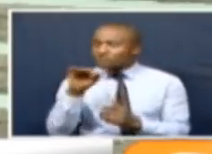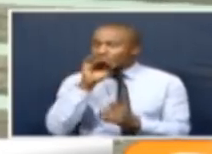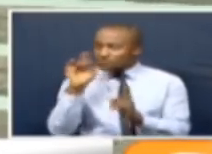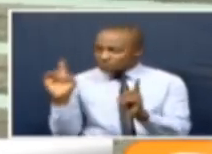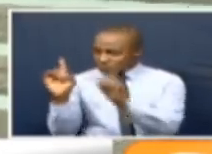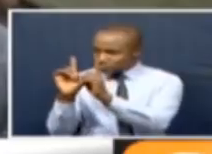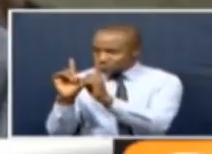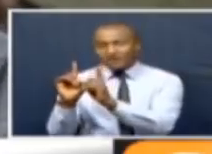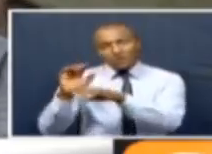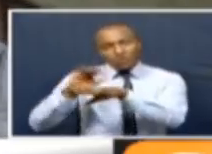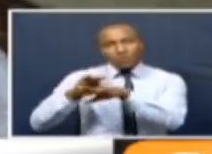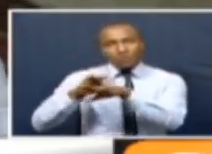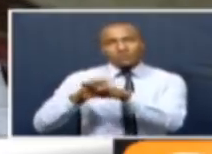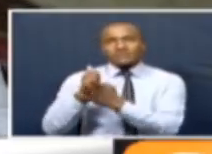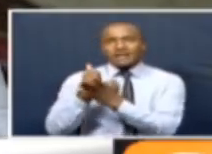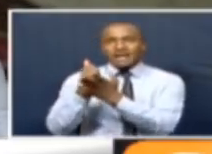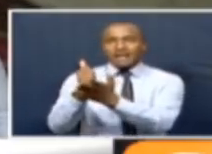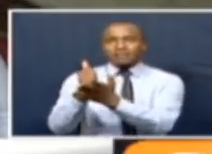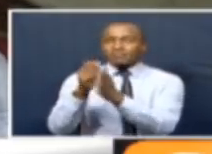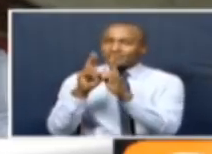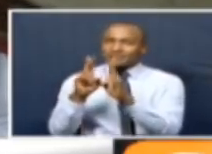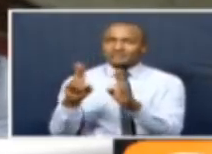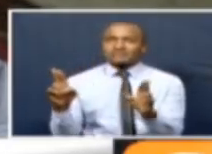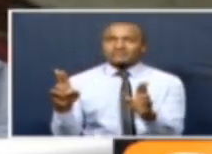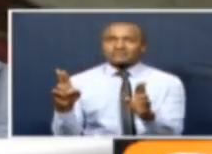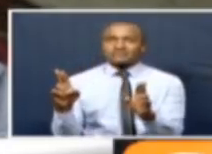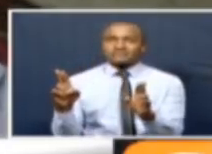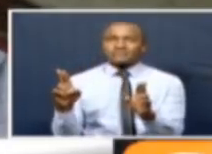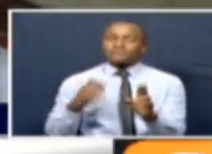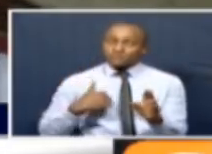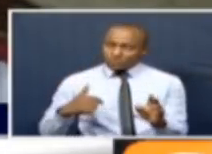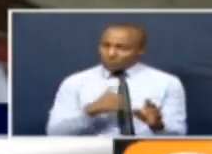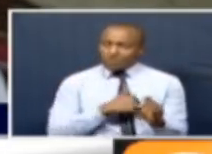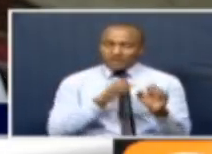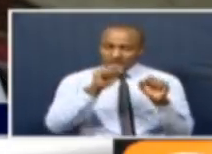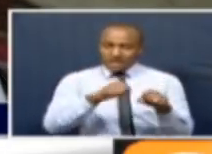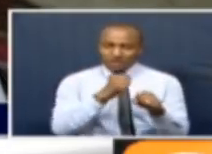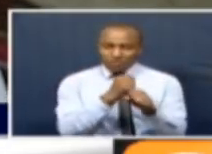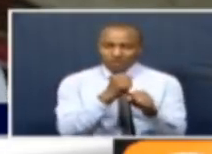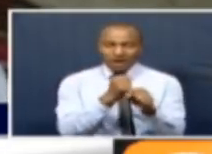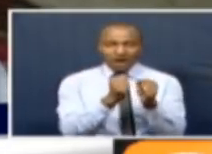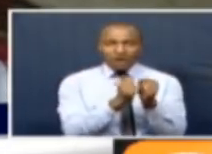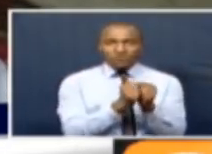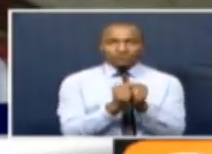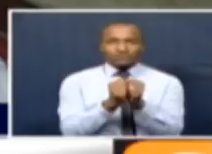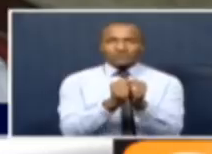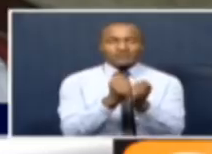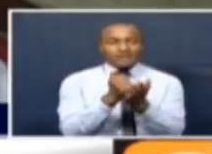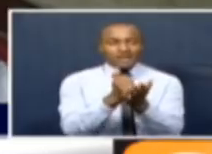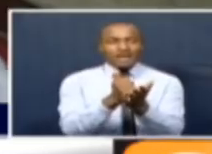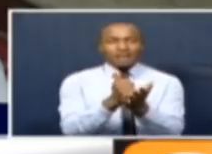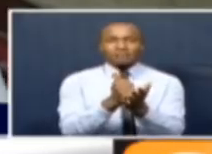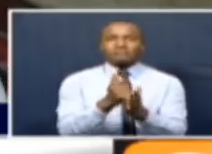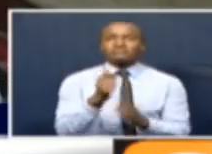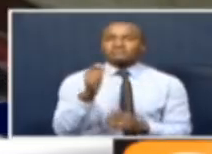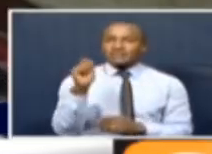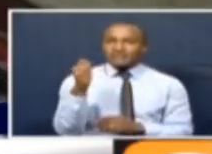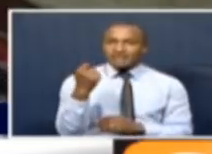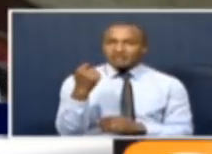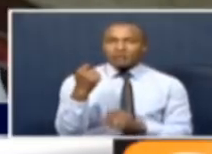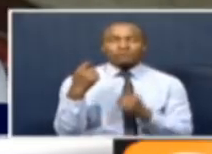utangamano wa kitaifa. Eliminate the shame of hunger and we can work together towards a prosperous and stable